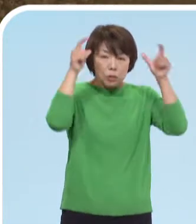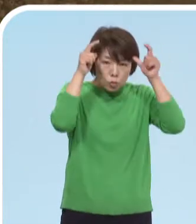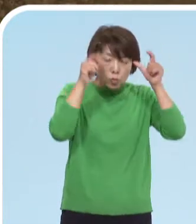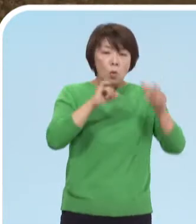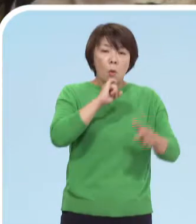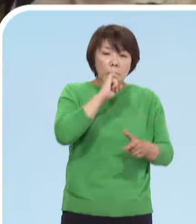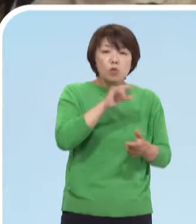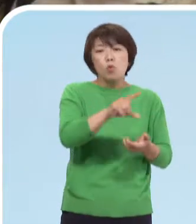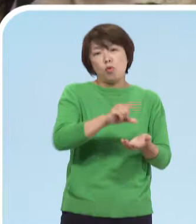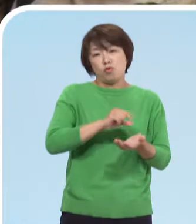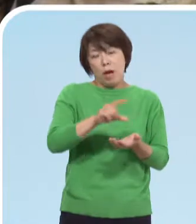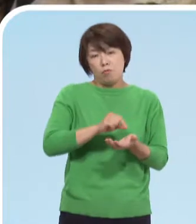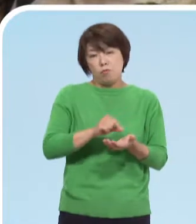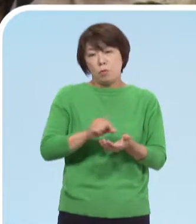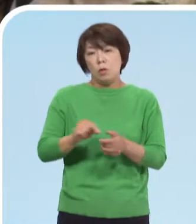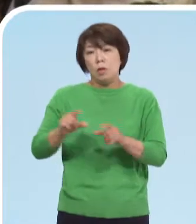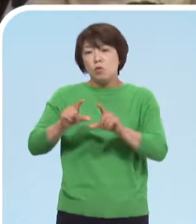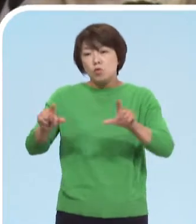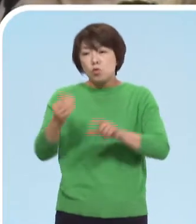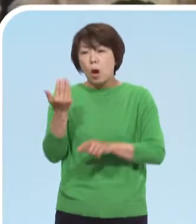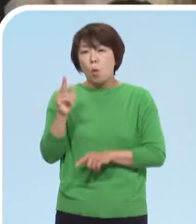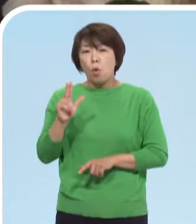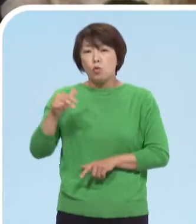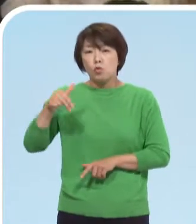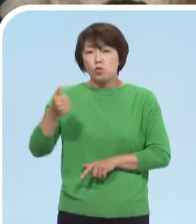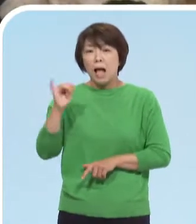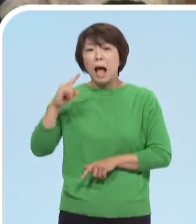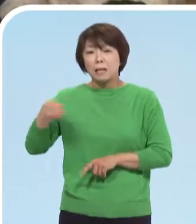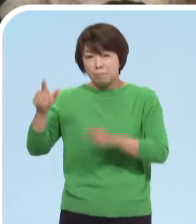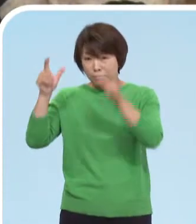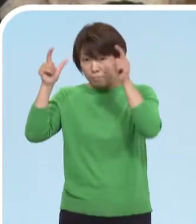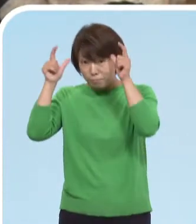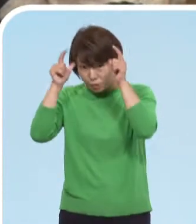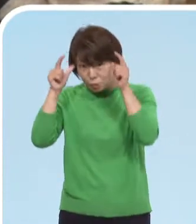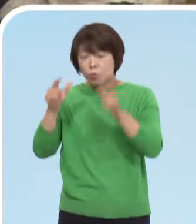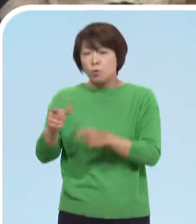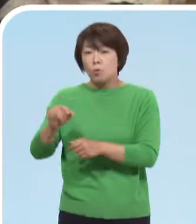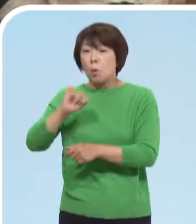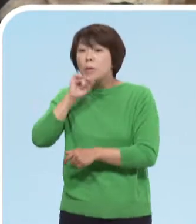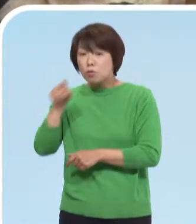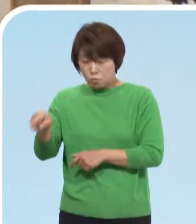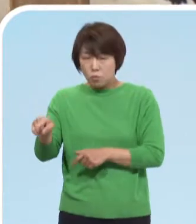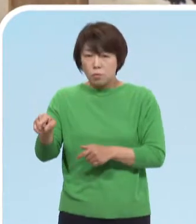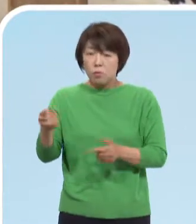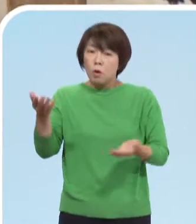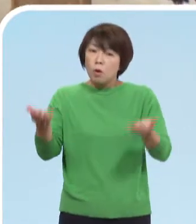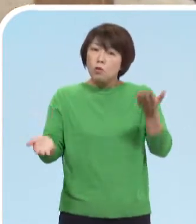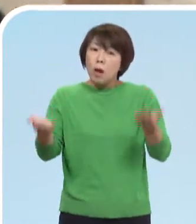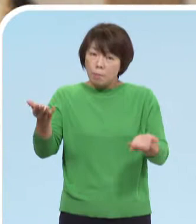っていて、はい、普通のミルクっていうのがホルスタインのミルクを使ってるんですけど、ジャージー牛の方が